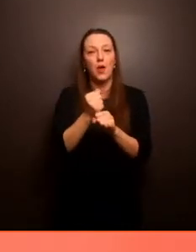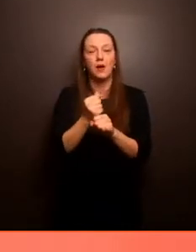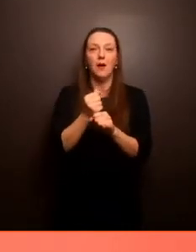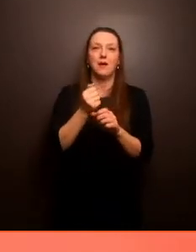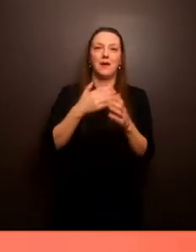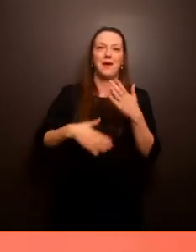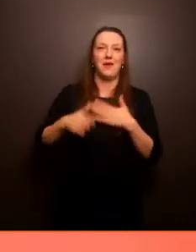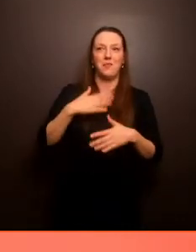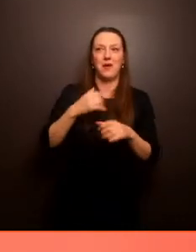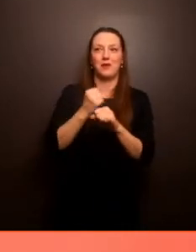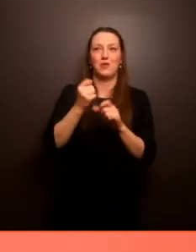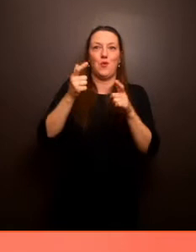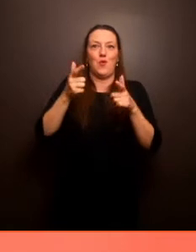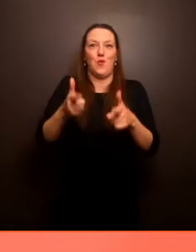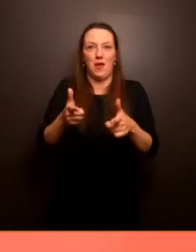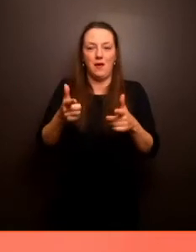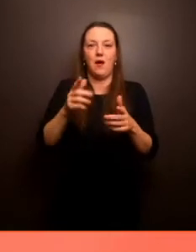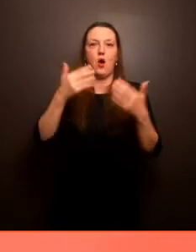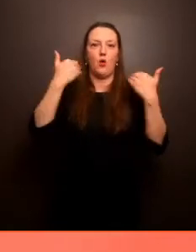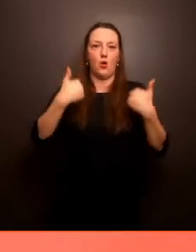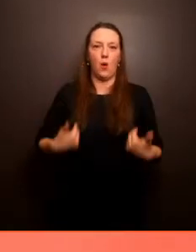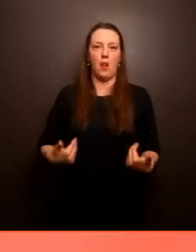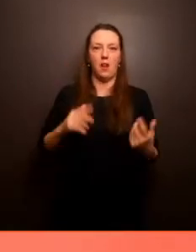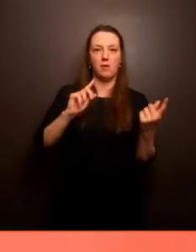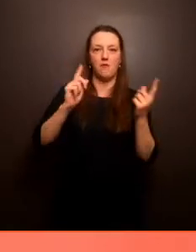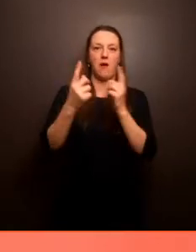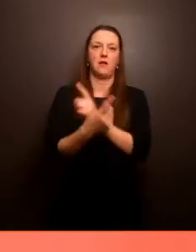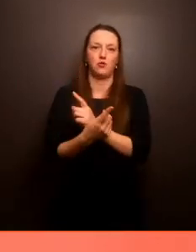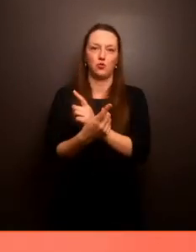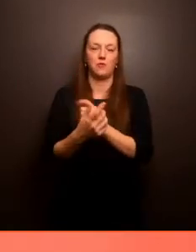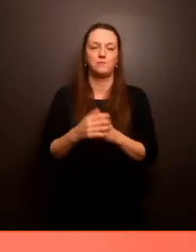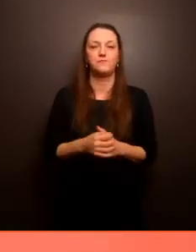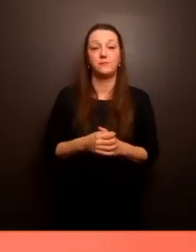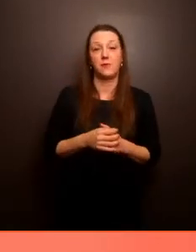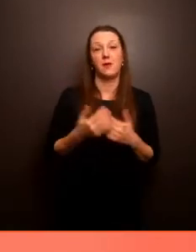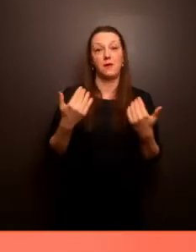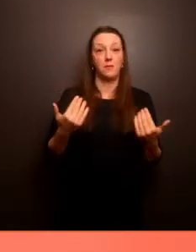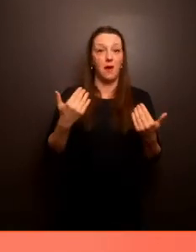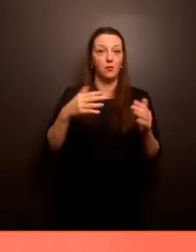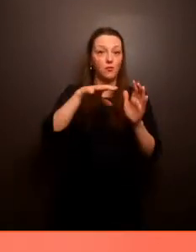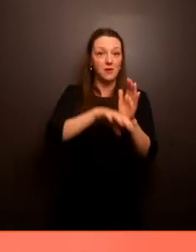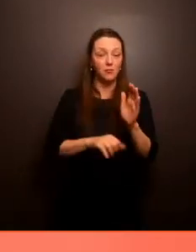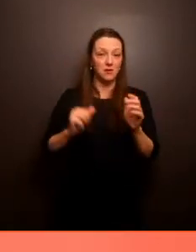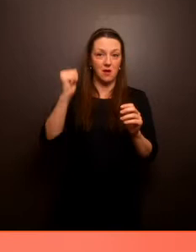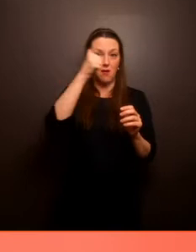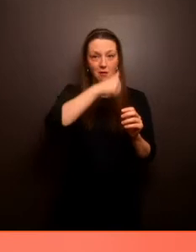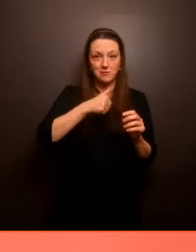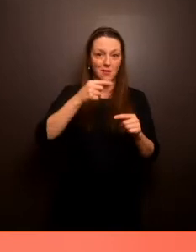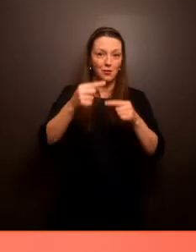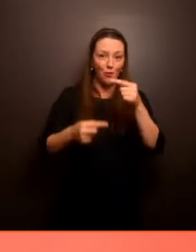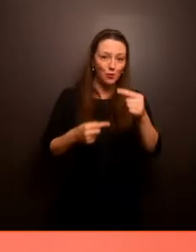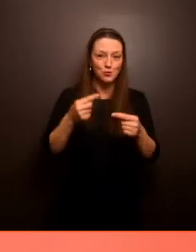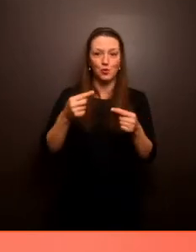ja astuda Fontese konsultanti rolli. Viimane aasta on sisuliselt kaotanud kõik piirid, need